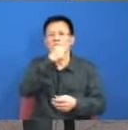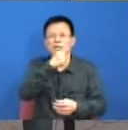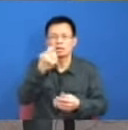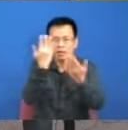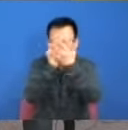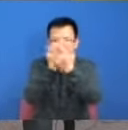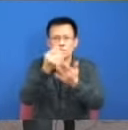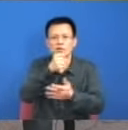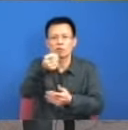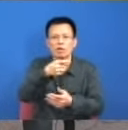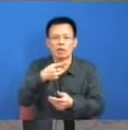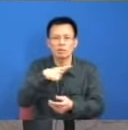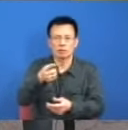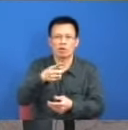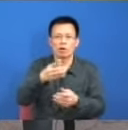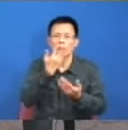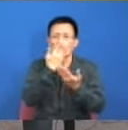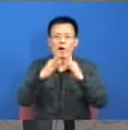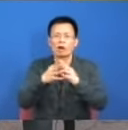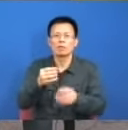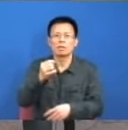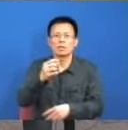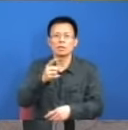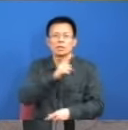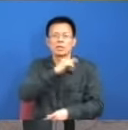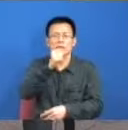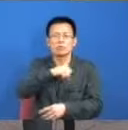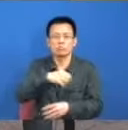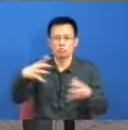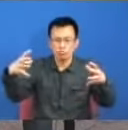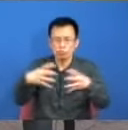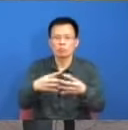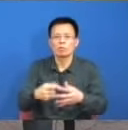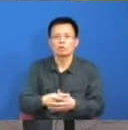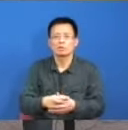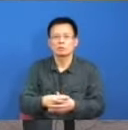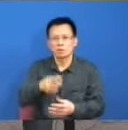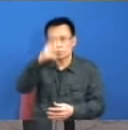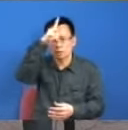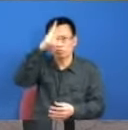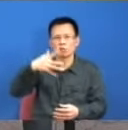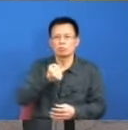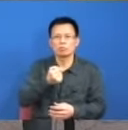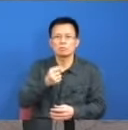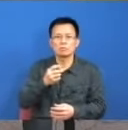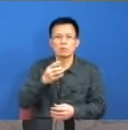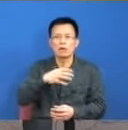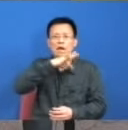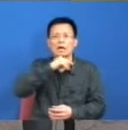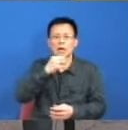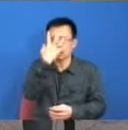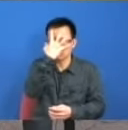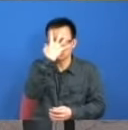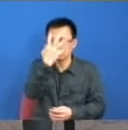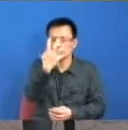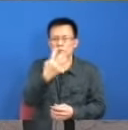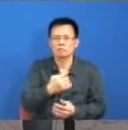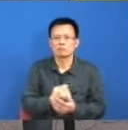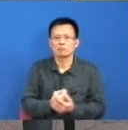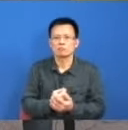佢哋當然係自愿縮班啦。嗱，呢就係我哋高官嘅臉孔啦，真係。所以我哋好希望真係㗎。是